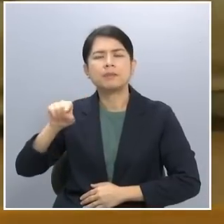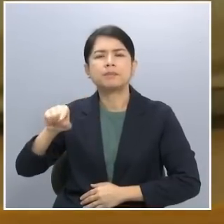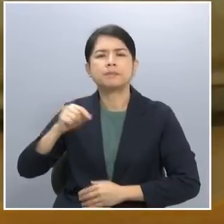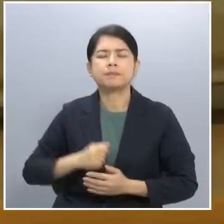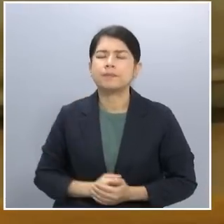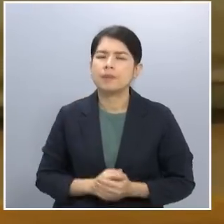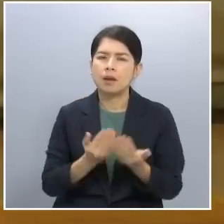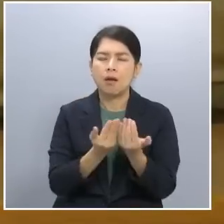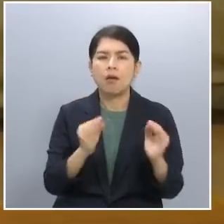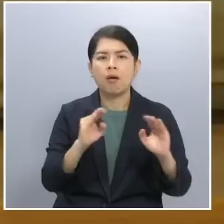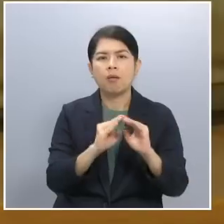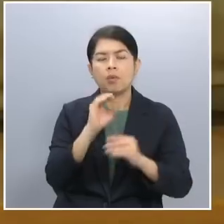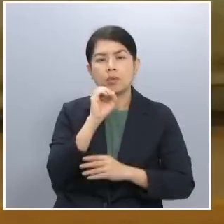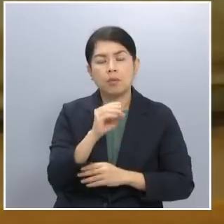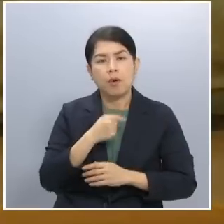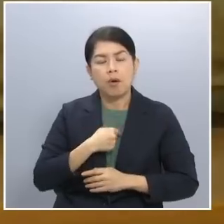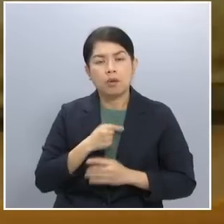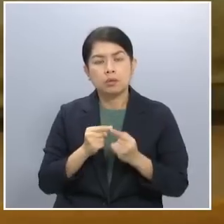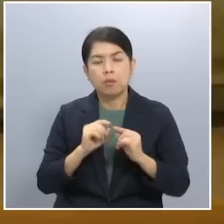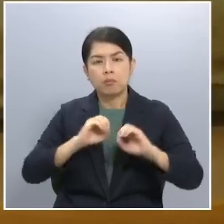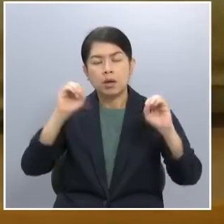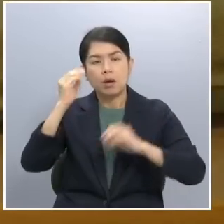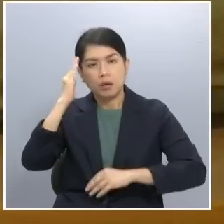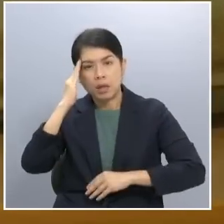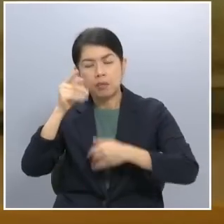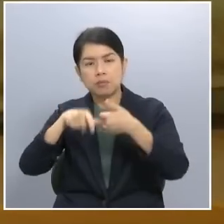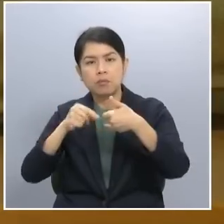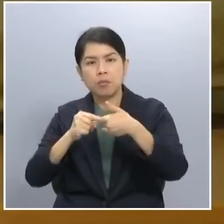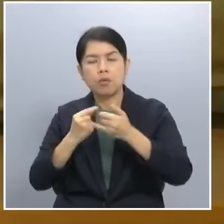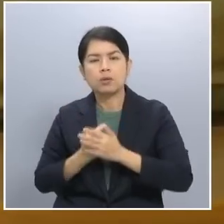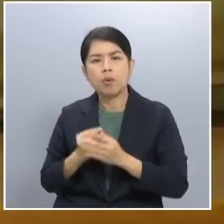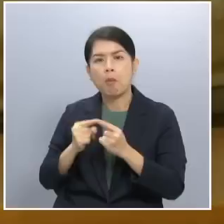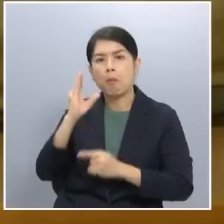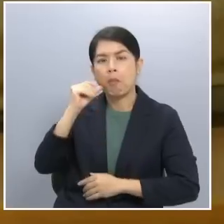เองก็บอกนะบอกว่าไม่มีใครรู้เลยว่าทางคุณเดชาเนี่ยมีปืนอยู่นะครับ